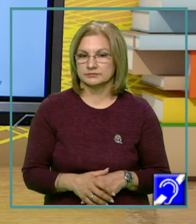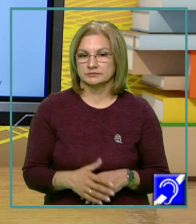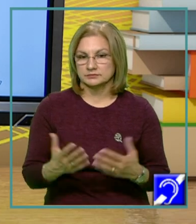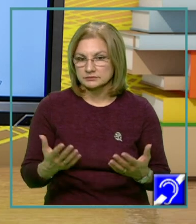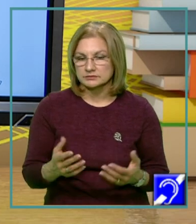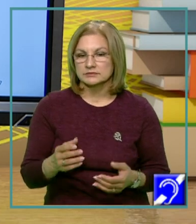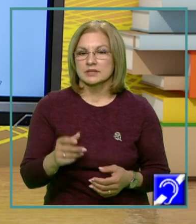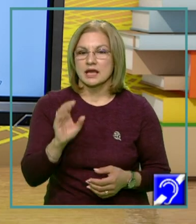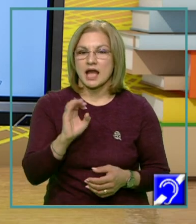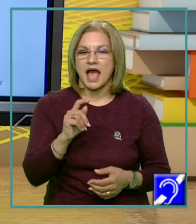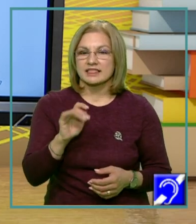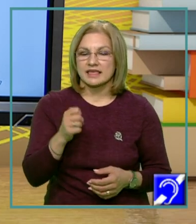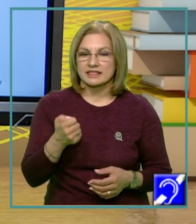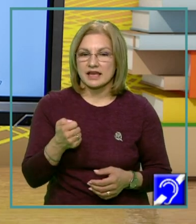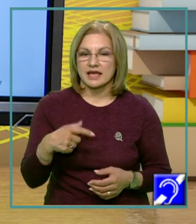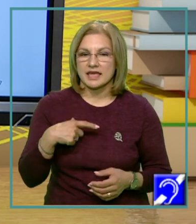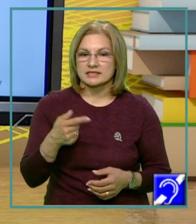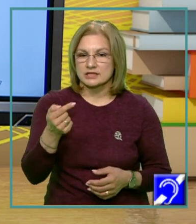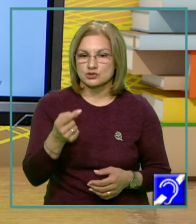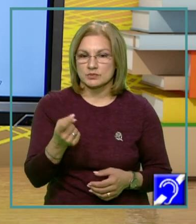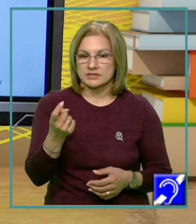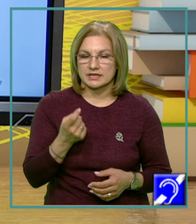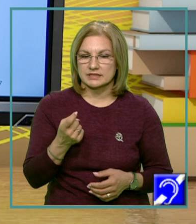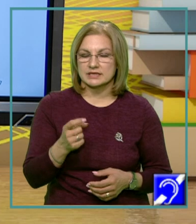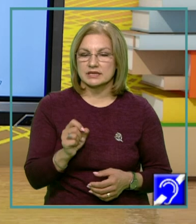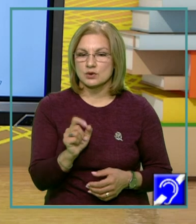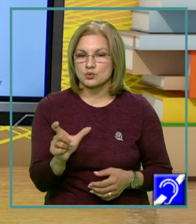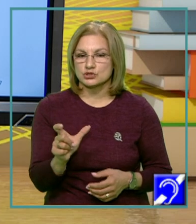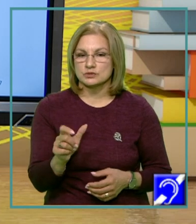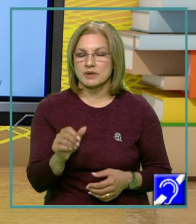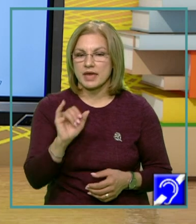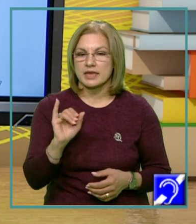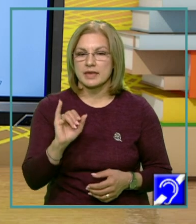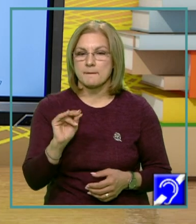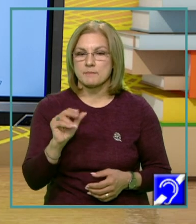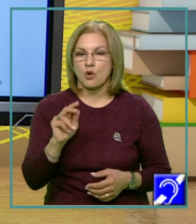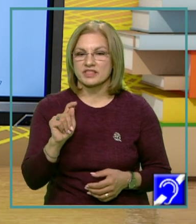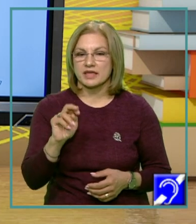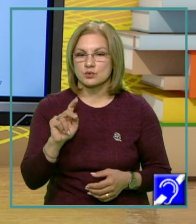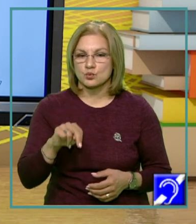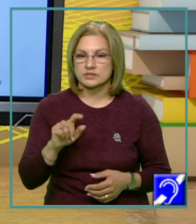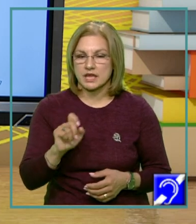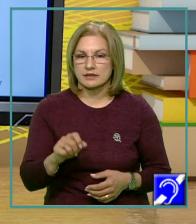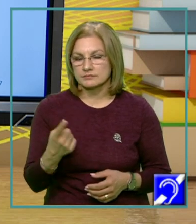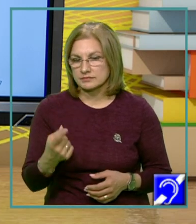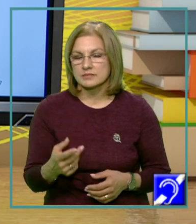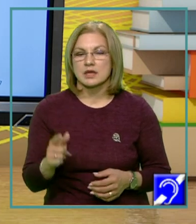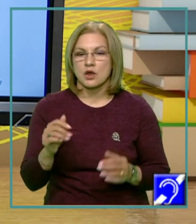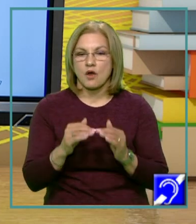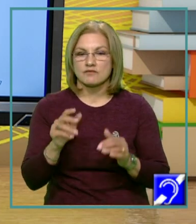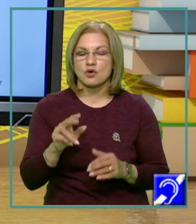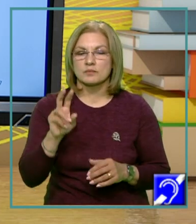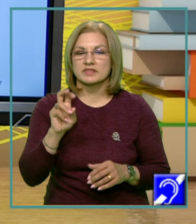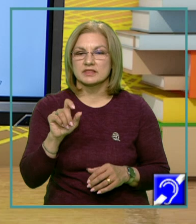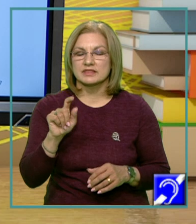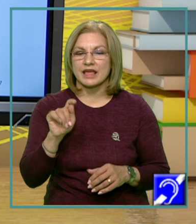cateta este jumătate din lungimea ipotenuzei conform reciprocei teoremei de 30